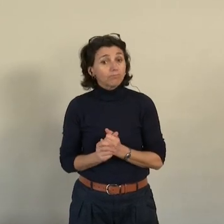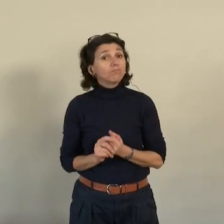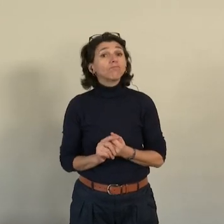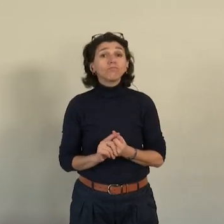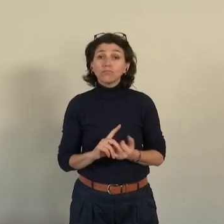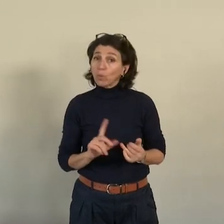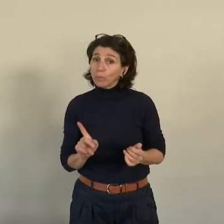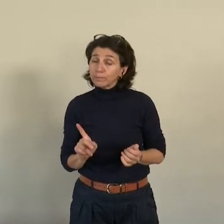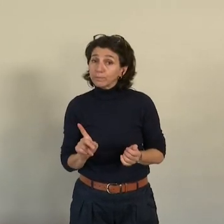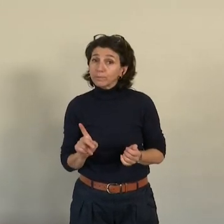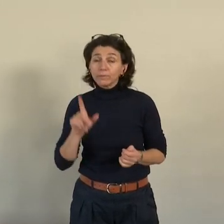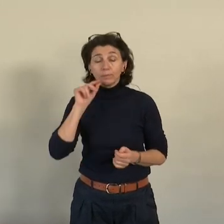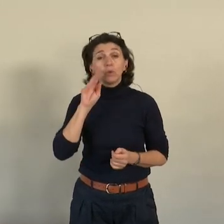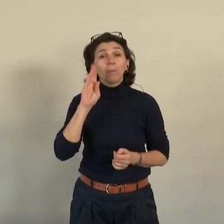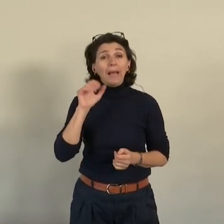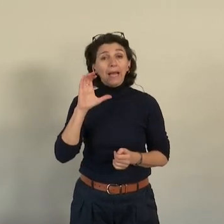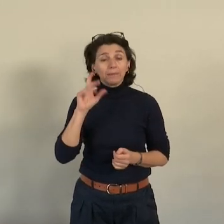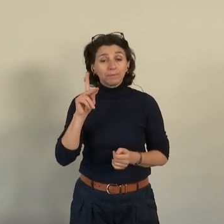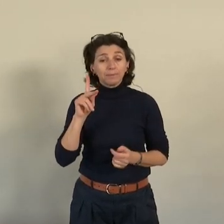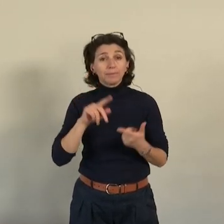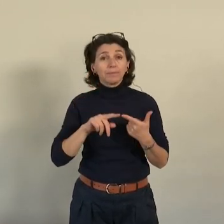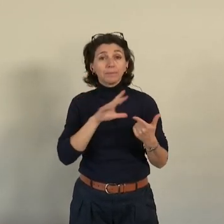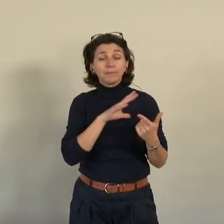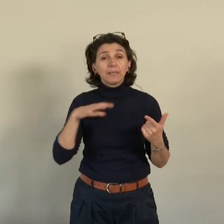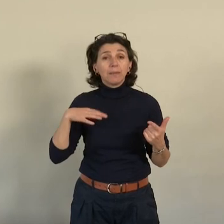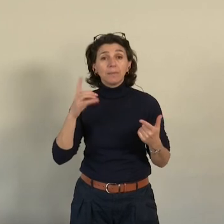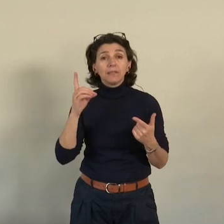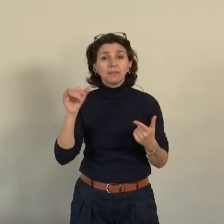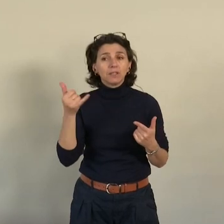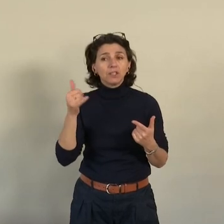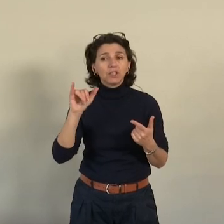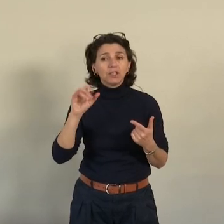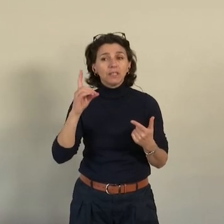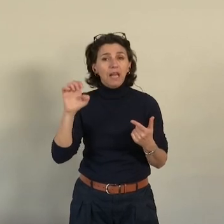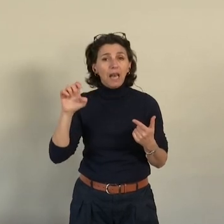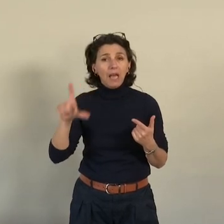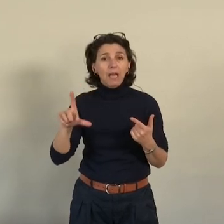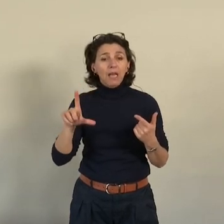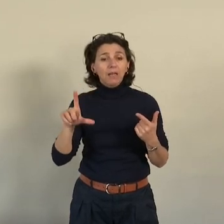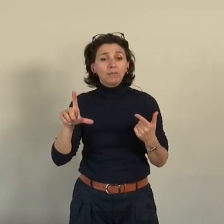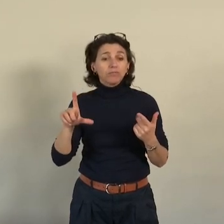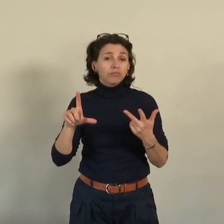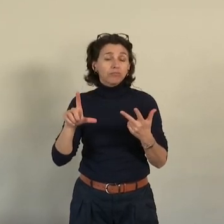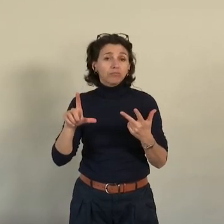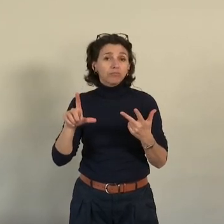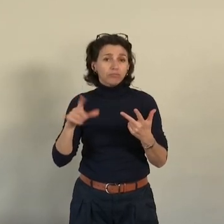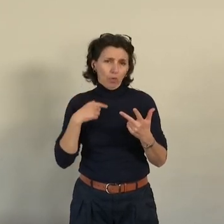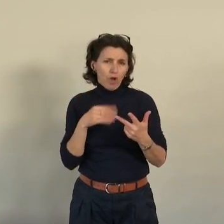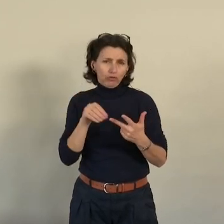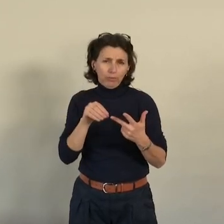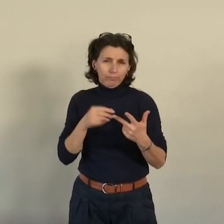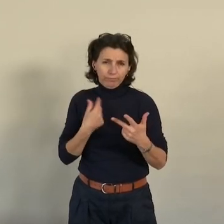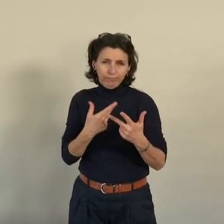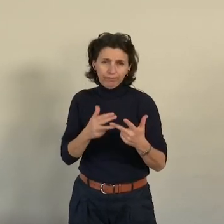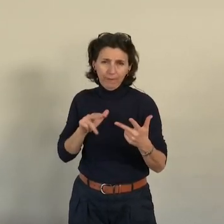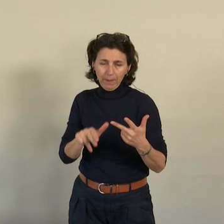non Monsieur B madamere des réponses j'aur quelques petits mots à dire également